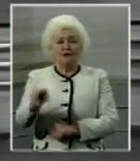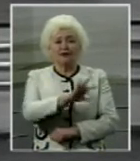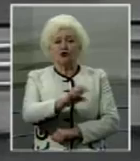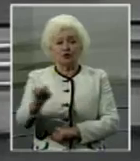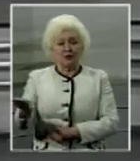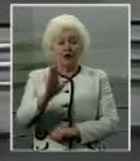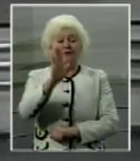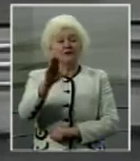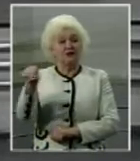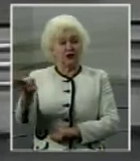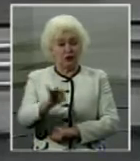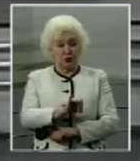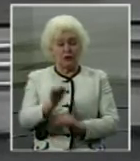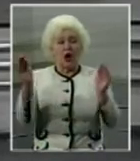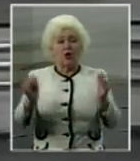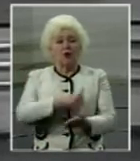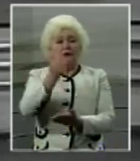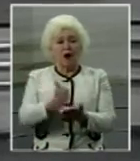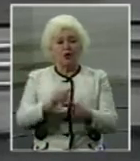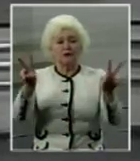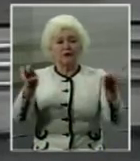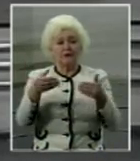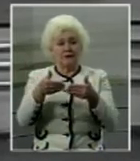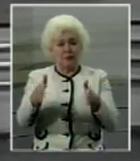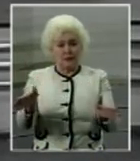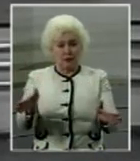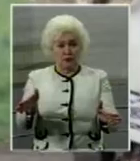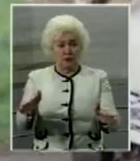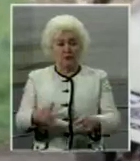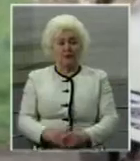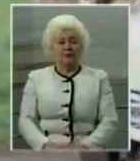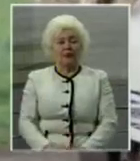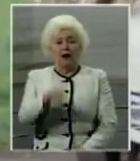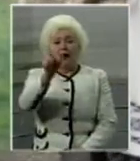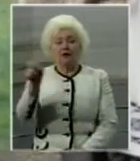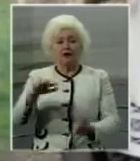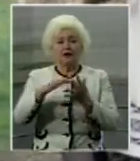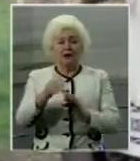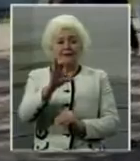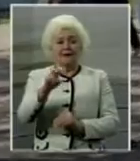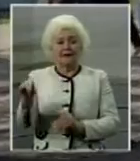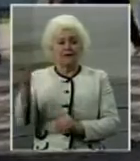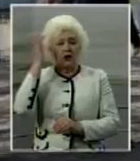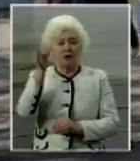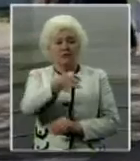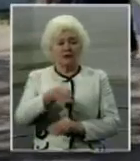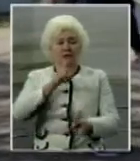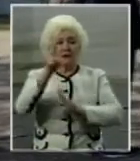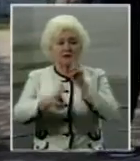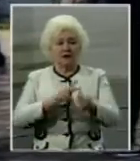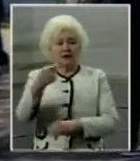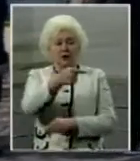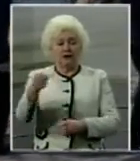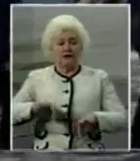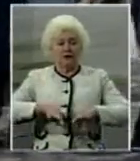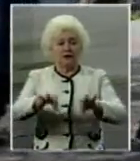сурдопереклад Валентини Туніної. Коротко, основні теми випуску. Жителі села Сергіївки Каховського району скаржаться на